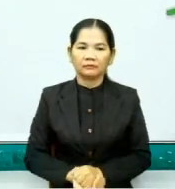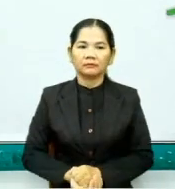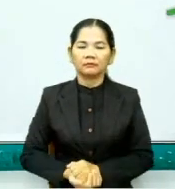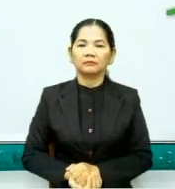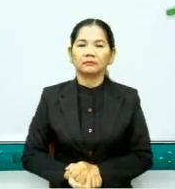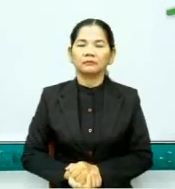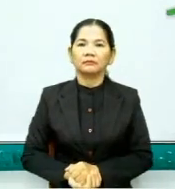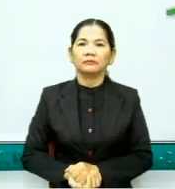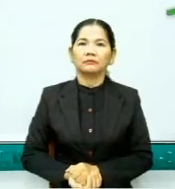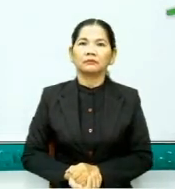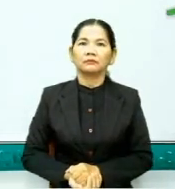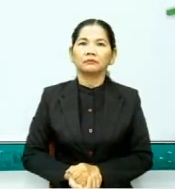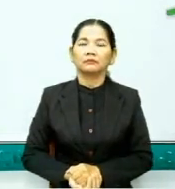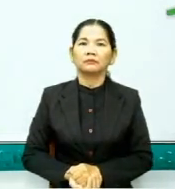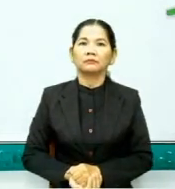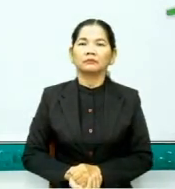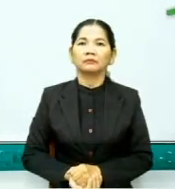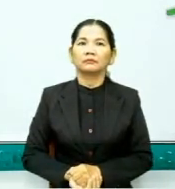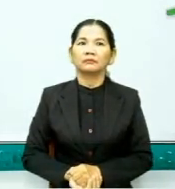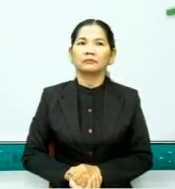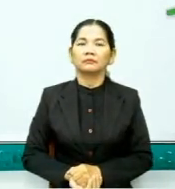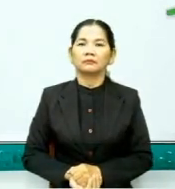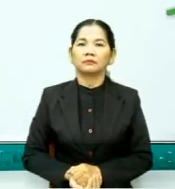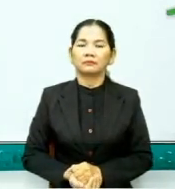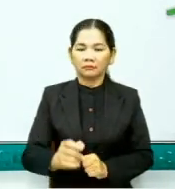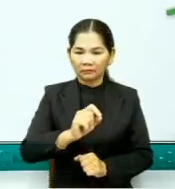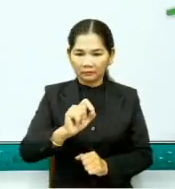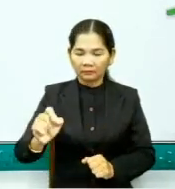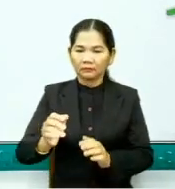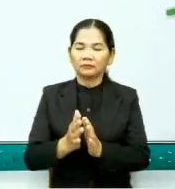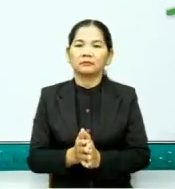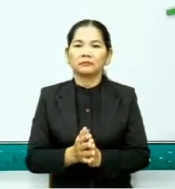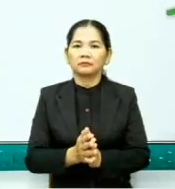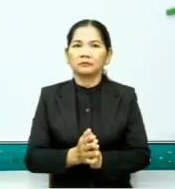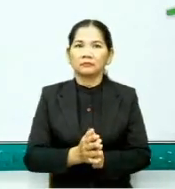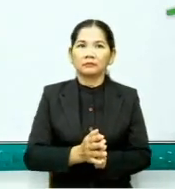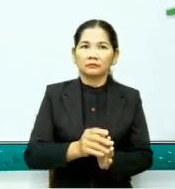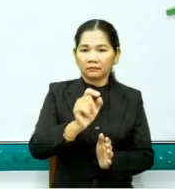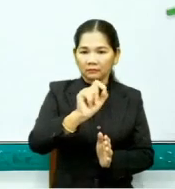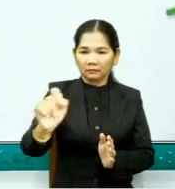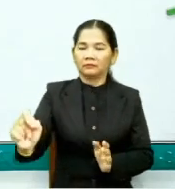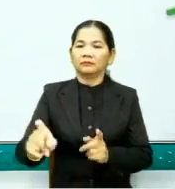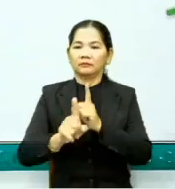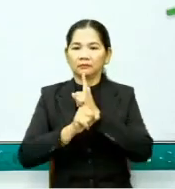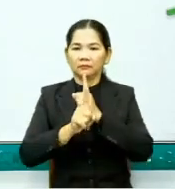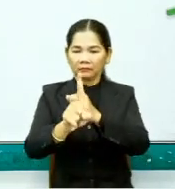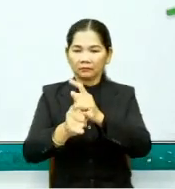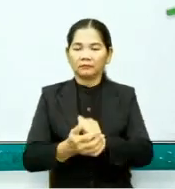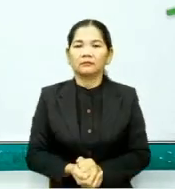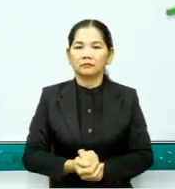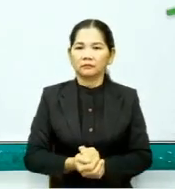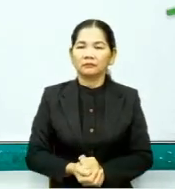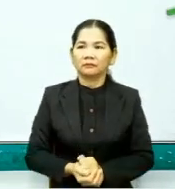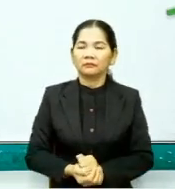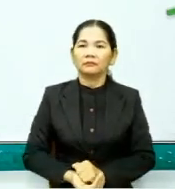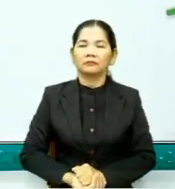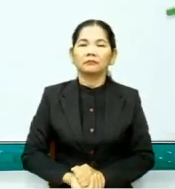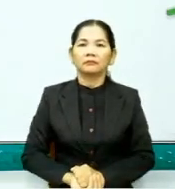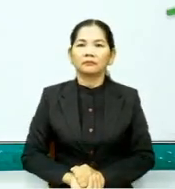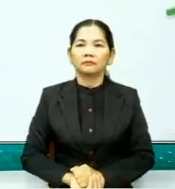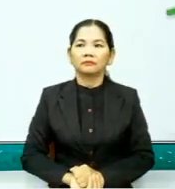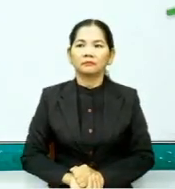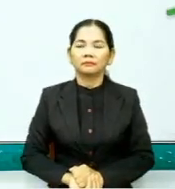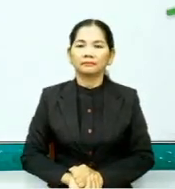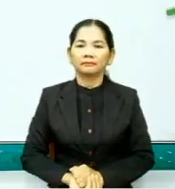chàng rồi hai chàng cứ con sẽ xây đã tha sơ xê tạm an chàng trút bình nập chàng đôi nhạc rùi chẳng